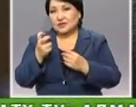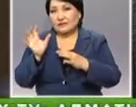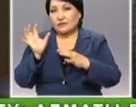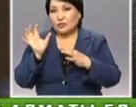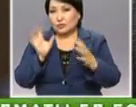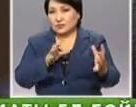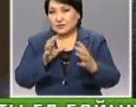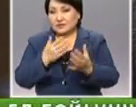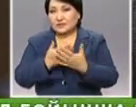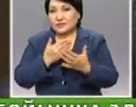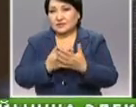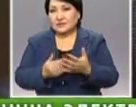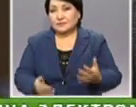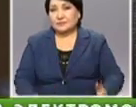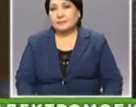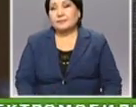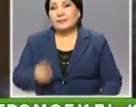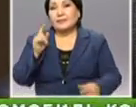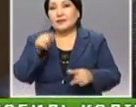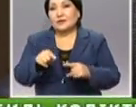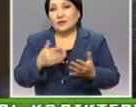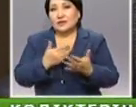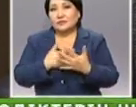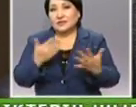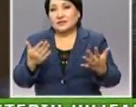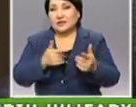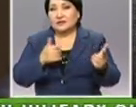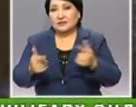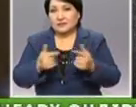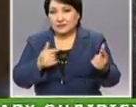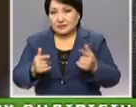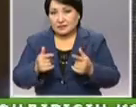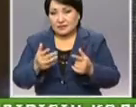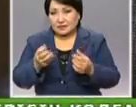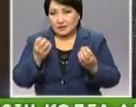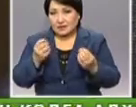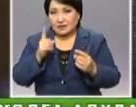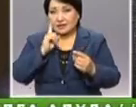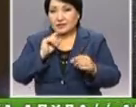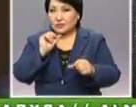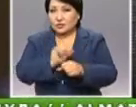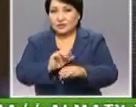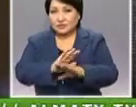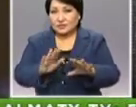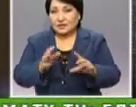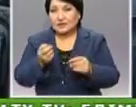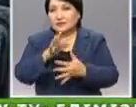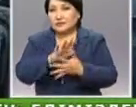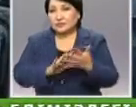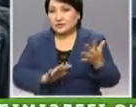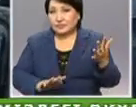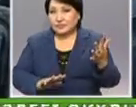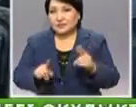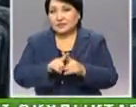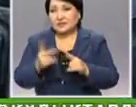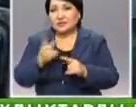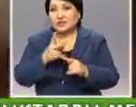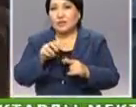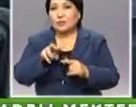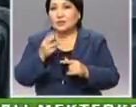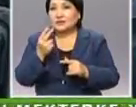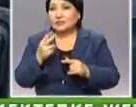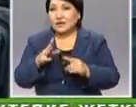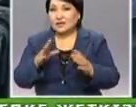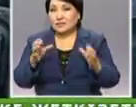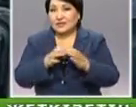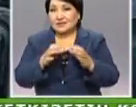автобустың шамасында. Оған біз дайындықты әлі тоқтатқан жоқпыз, әлі қарай жүргізе береміз. Екінші муниципалды паркте